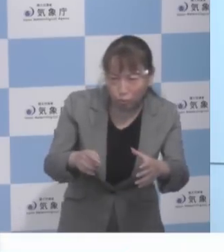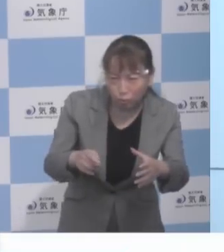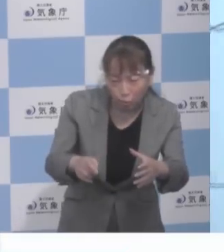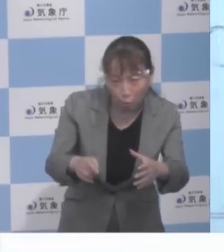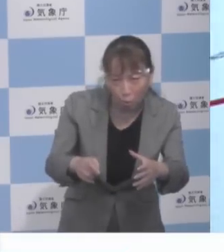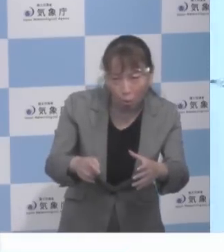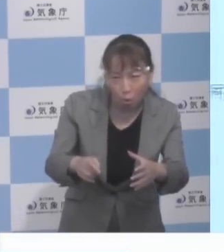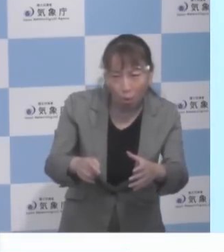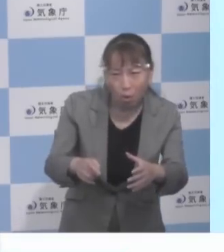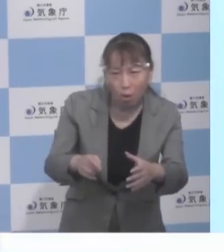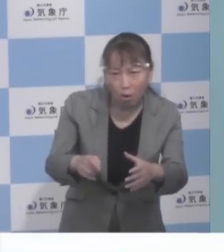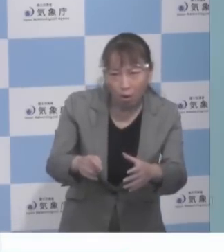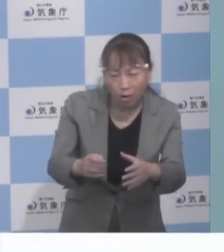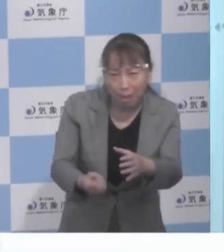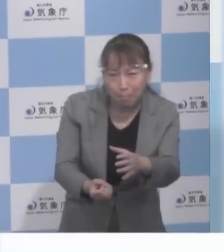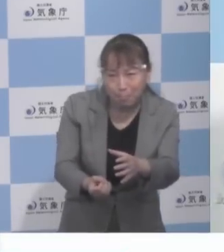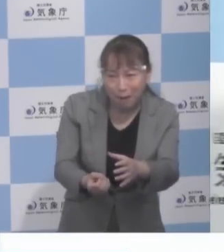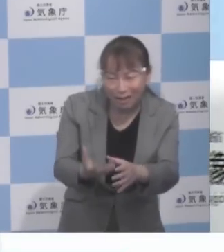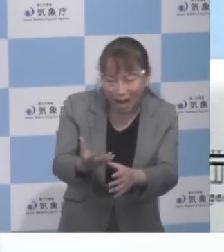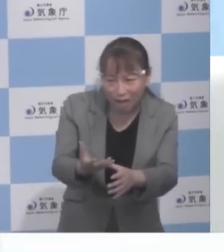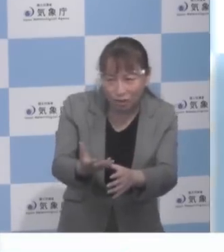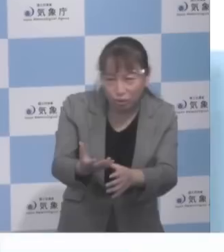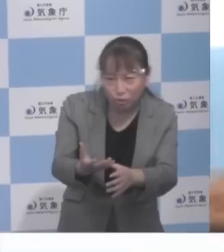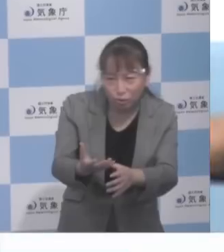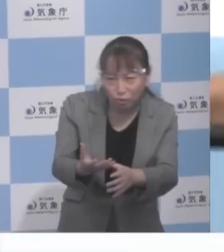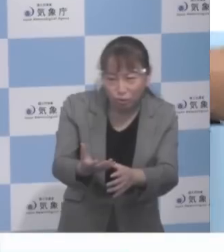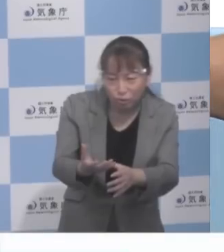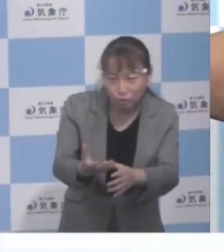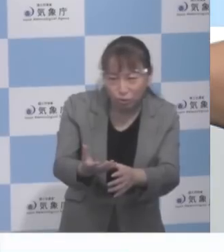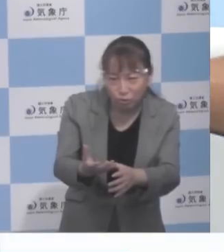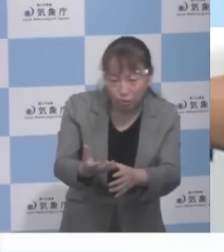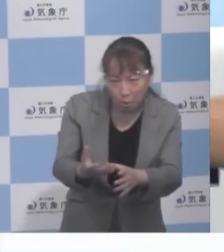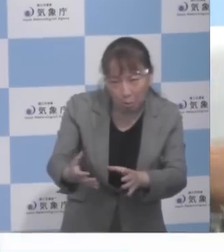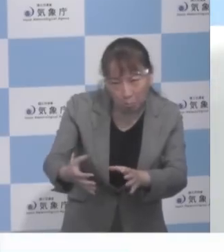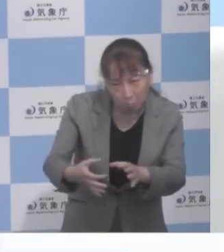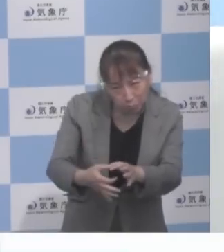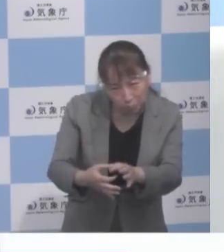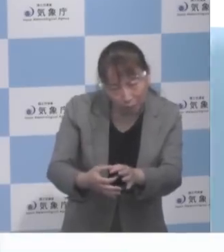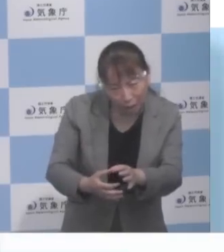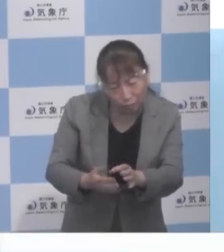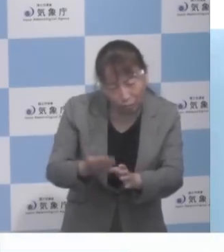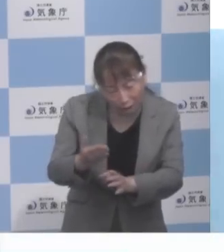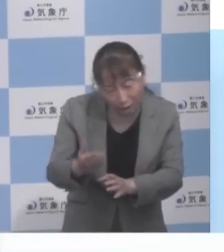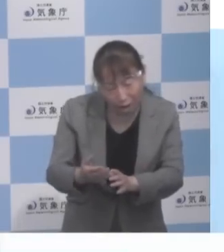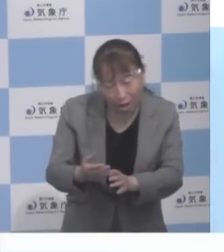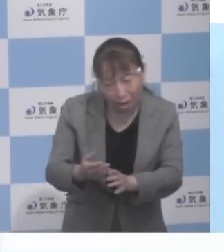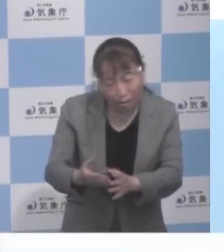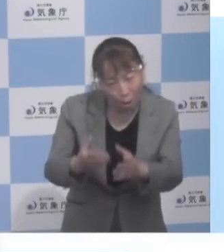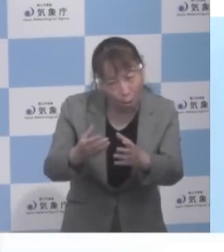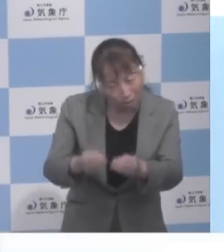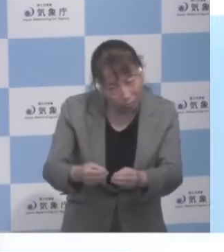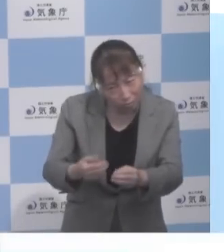の爆発噴火で解消しておりませんので、停滞しているとはいえ、